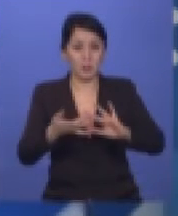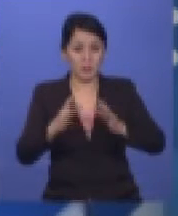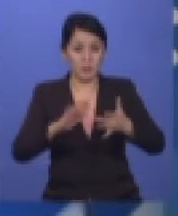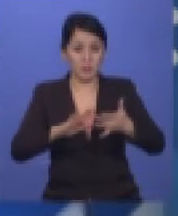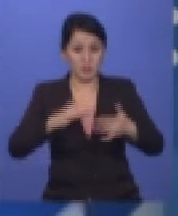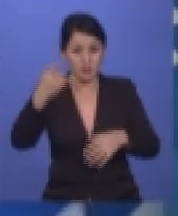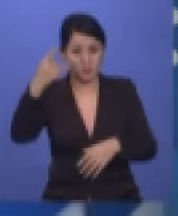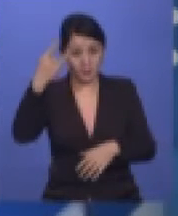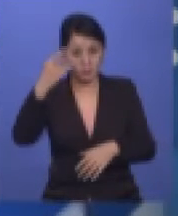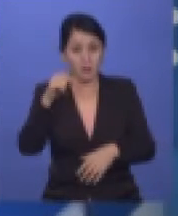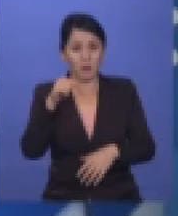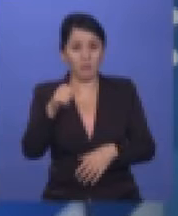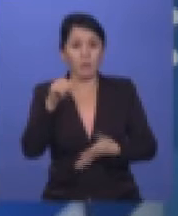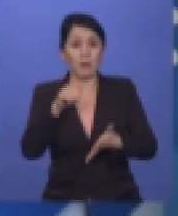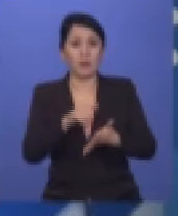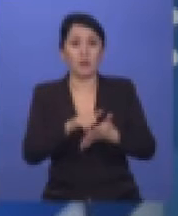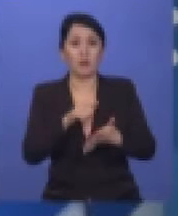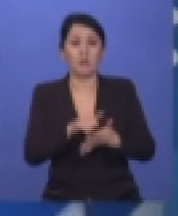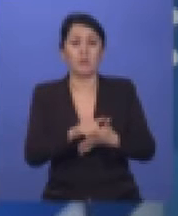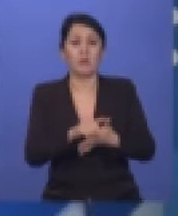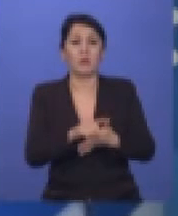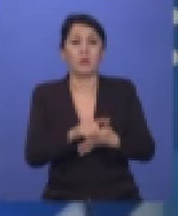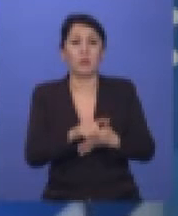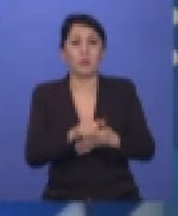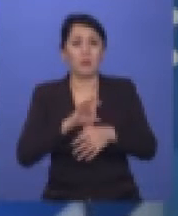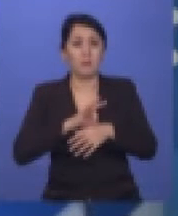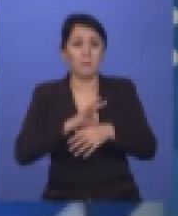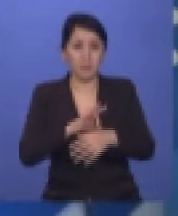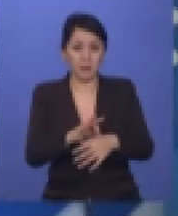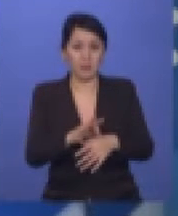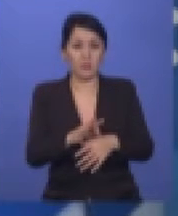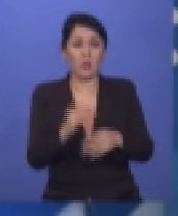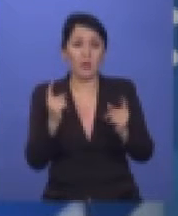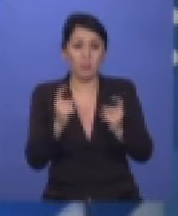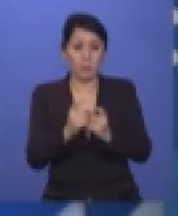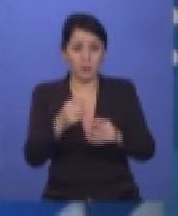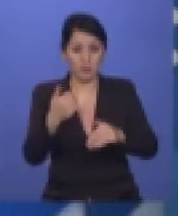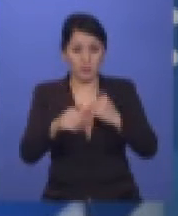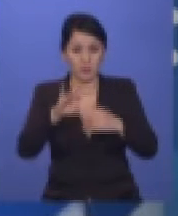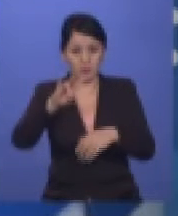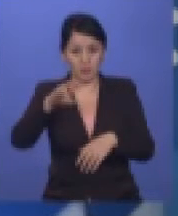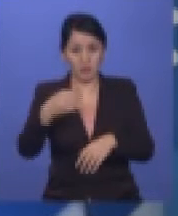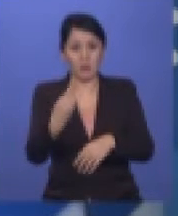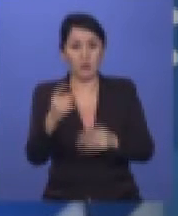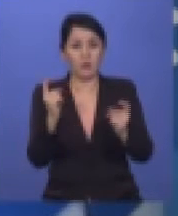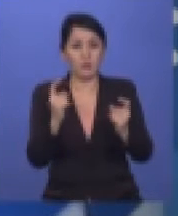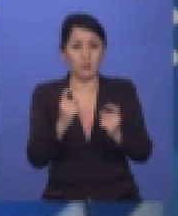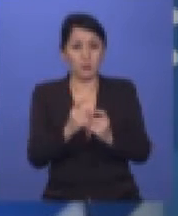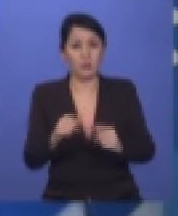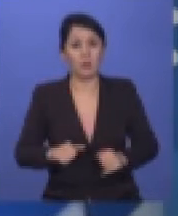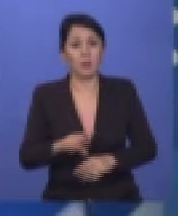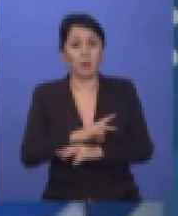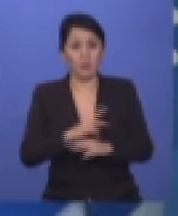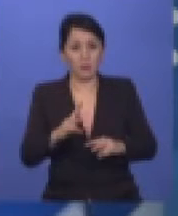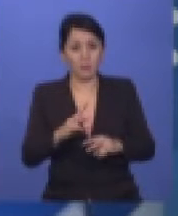пользователей социальной сети Instagram. В его материалах и комментариях прослеживались признаки разжигания межнациональной и религиозной